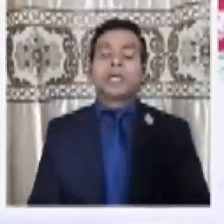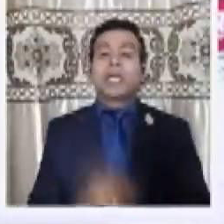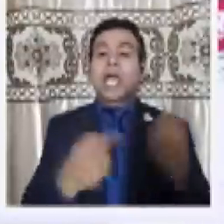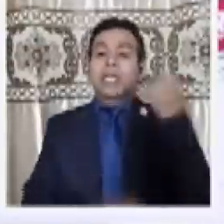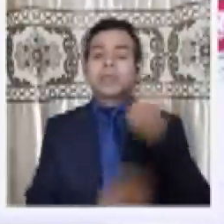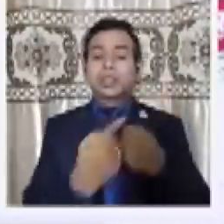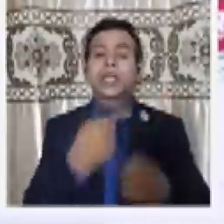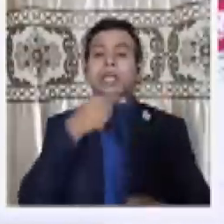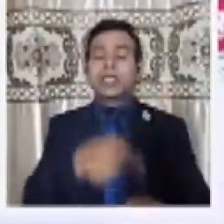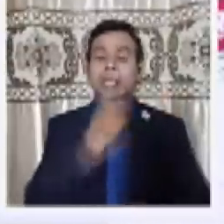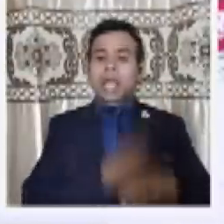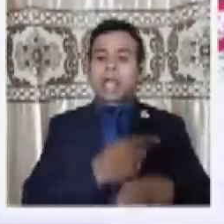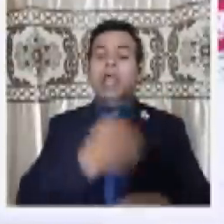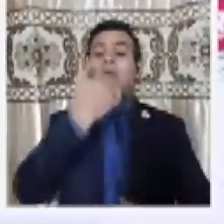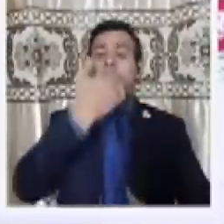8 জন।